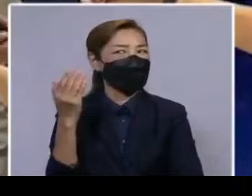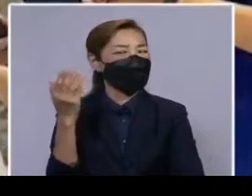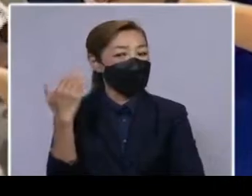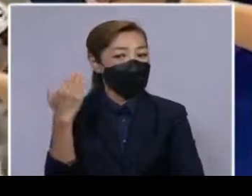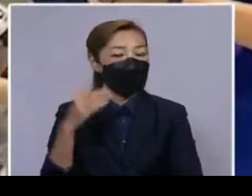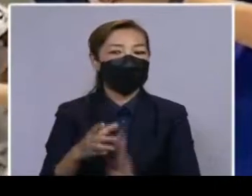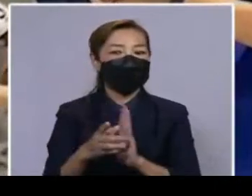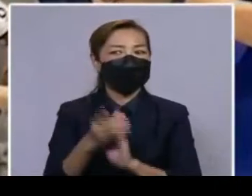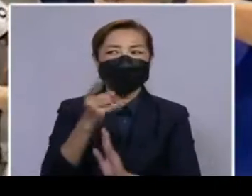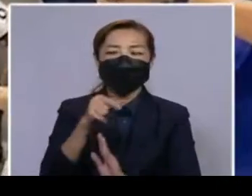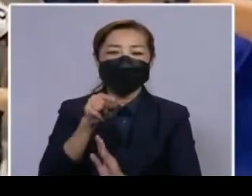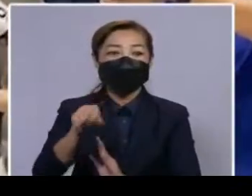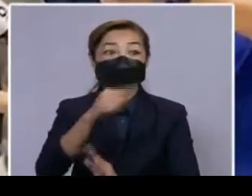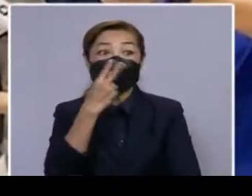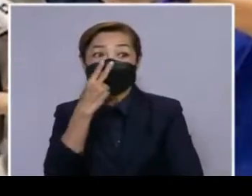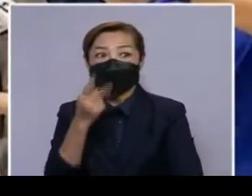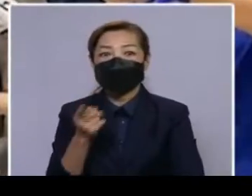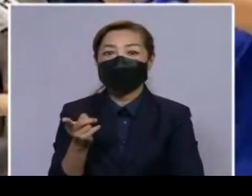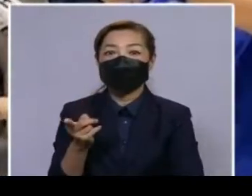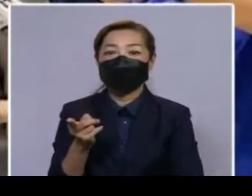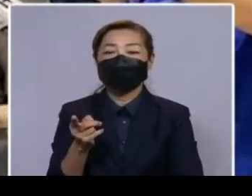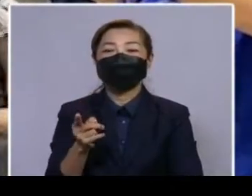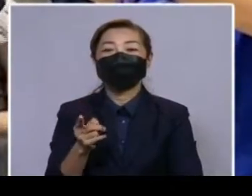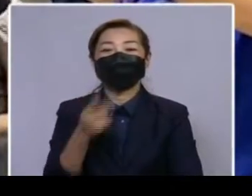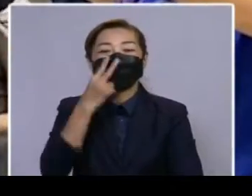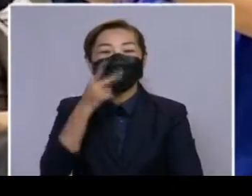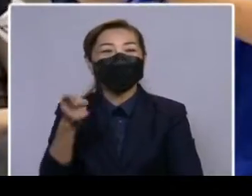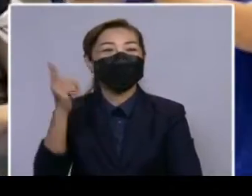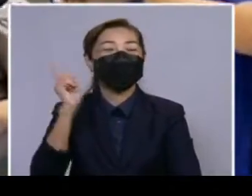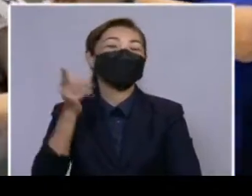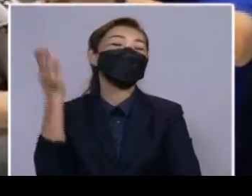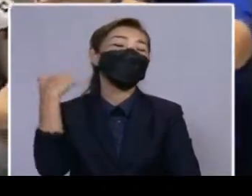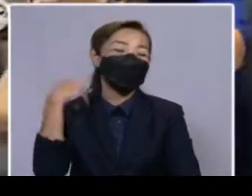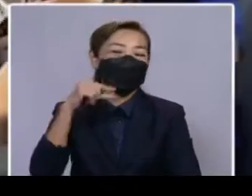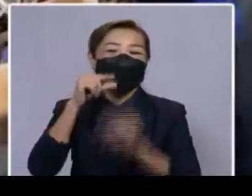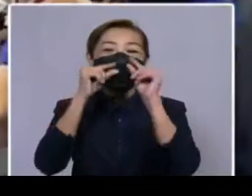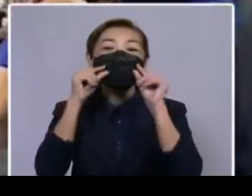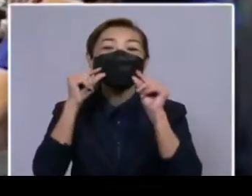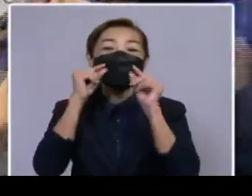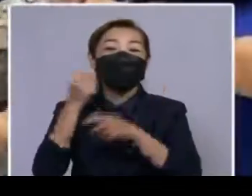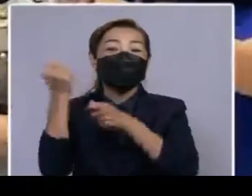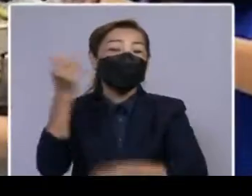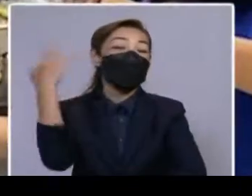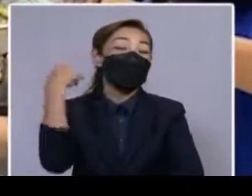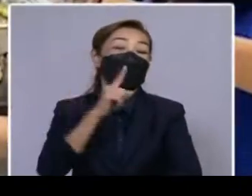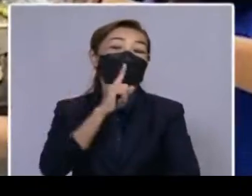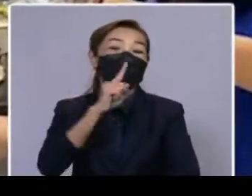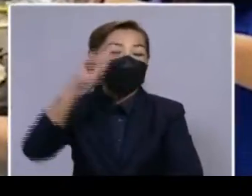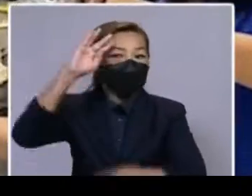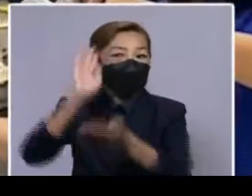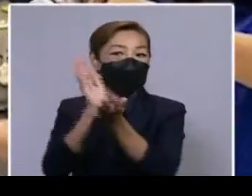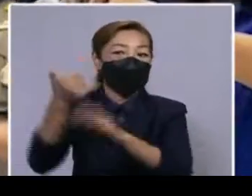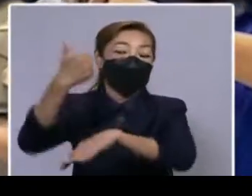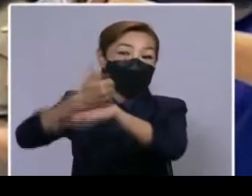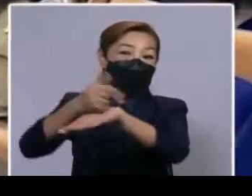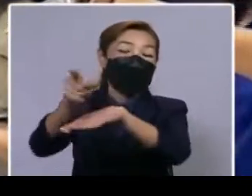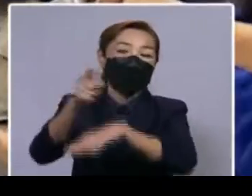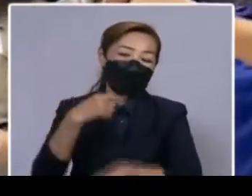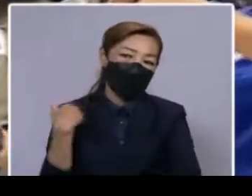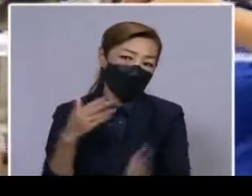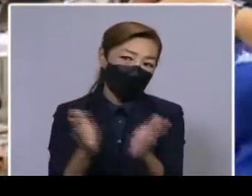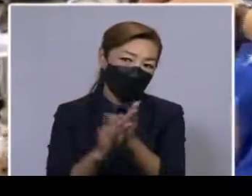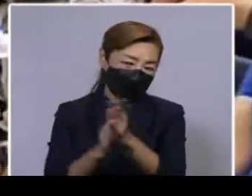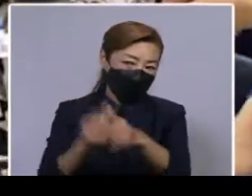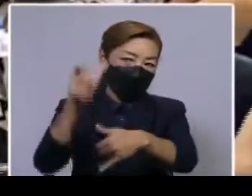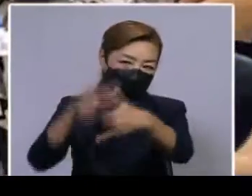คุณชูวิทย์เนี่ยเห็นไหมเห็นไหมก็คือว่าเคยได้พูดถึงท่านผบ.ตรนะฮะก็คือชมนะฮะว่า